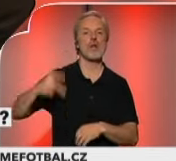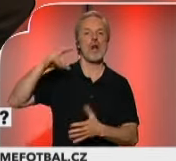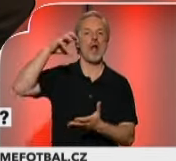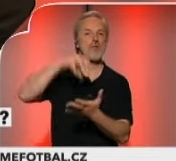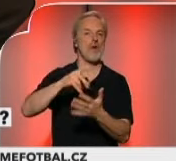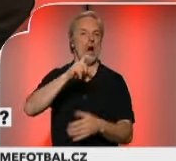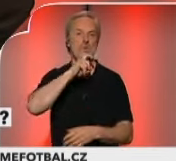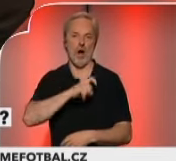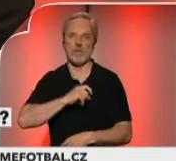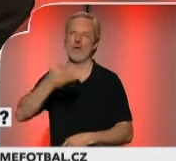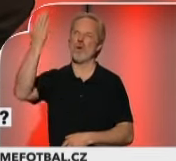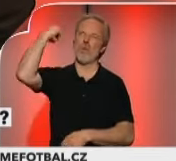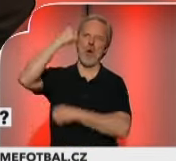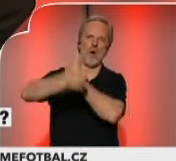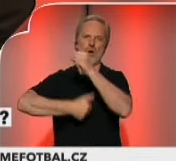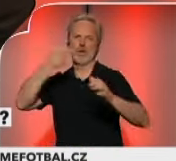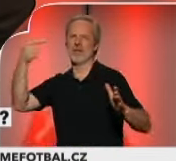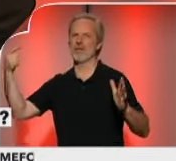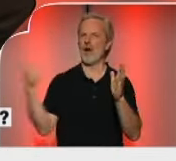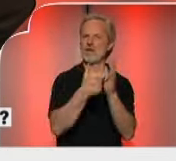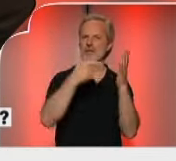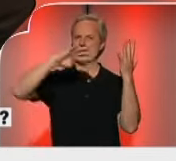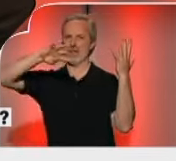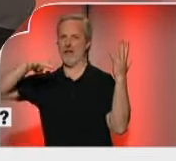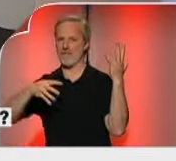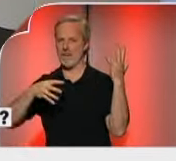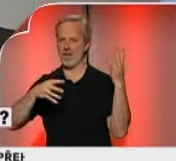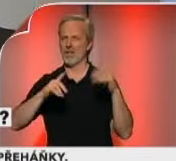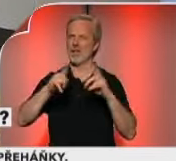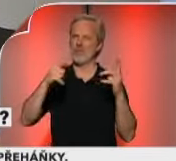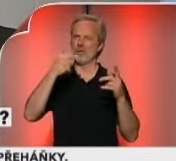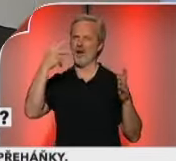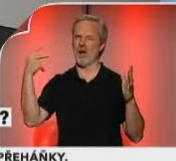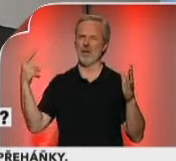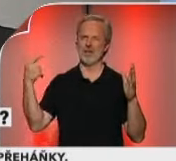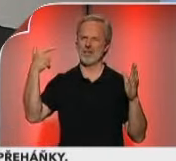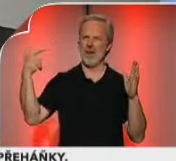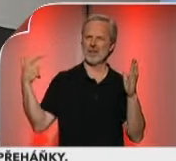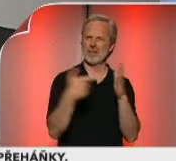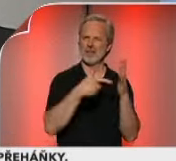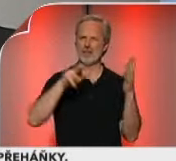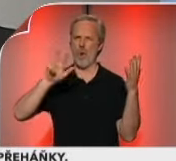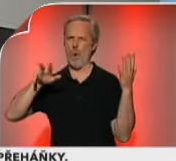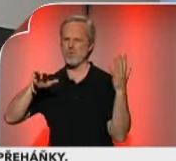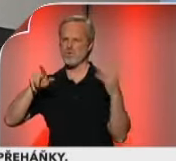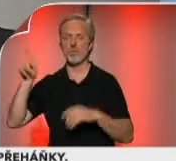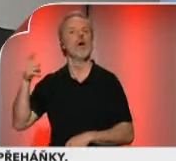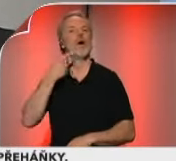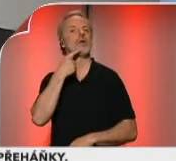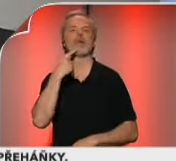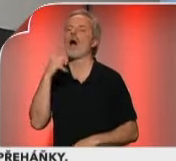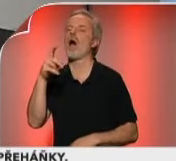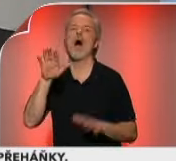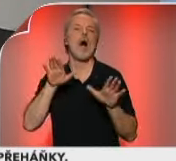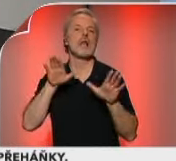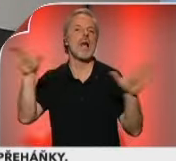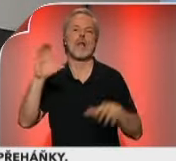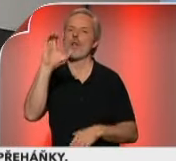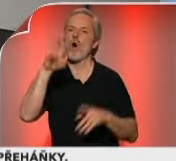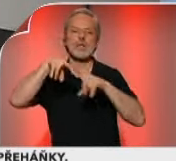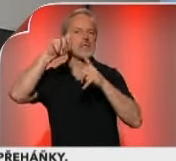ten říkal někdy v tom roce 2009 že nebo 2008 že to není úplně vhodné pro armádu že ta